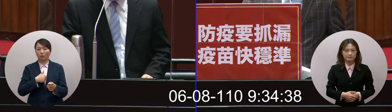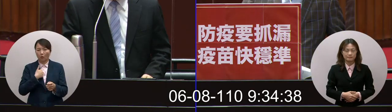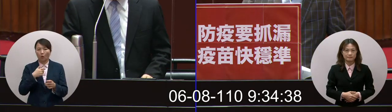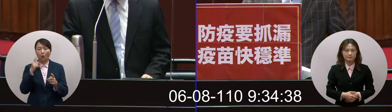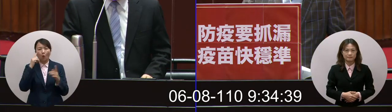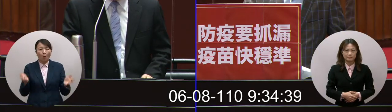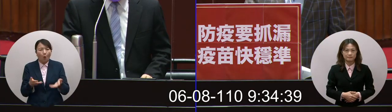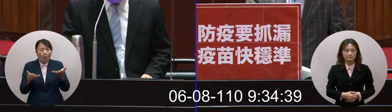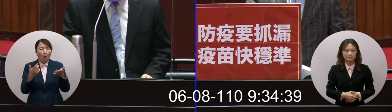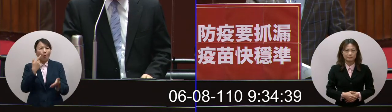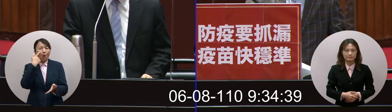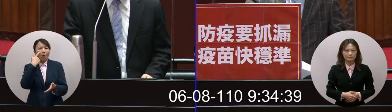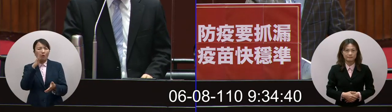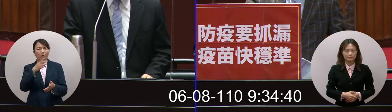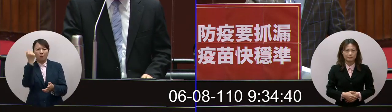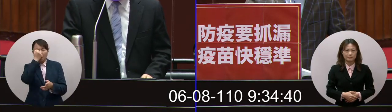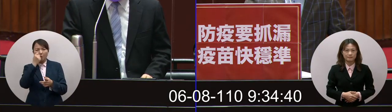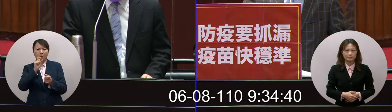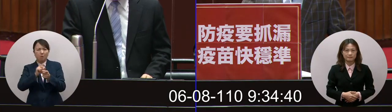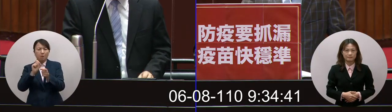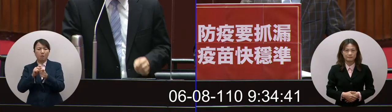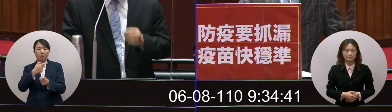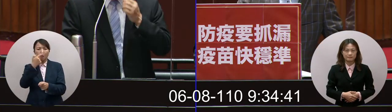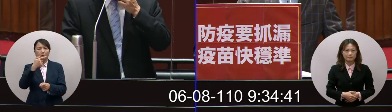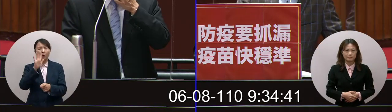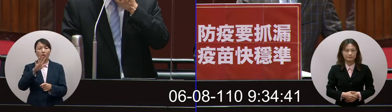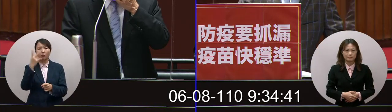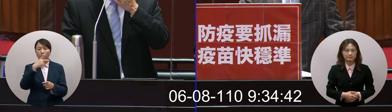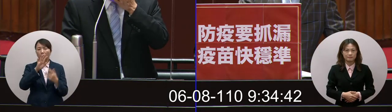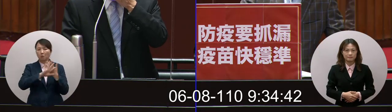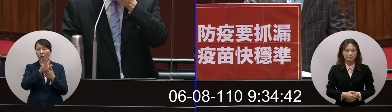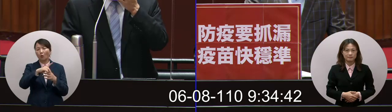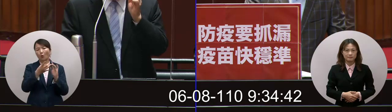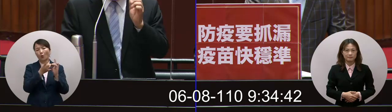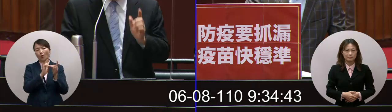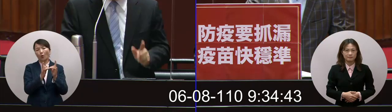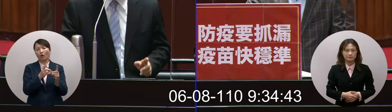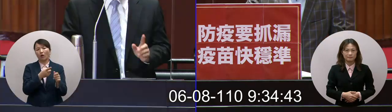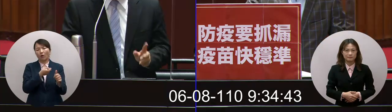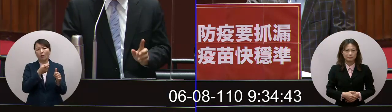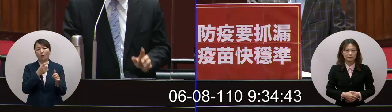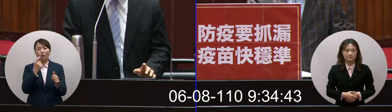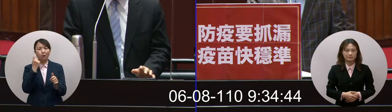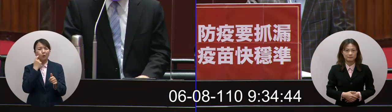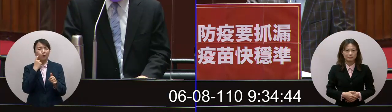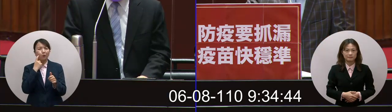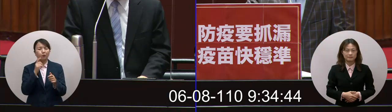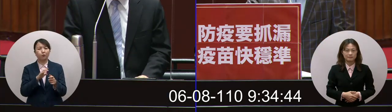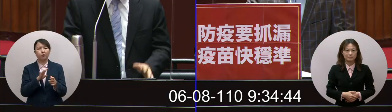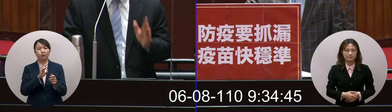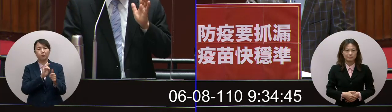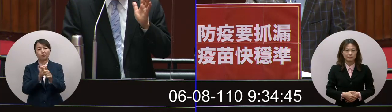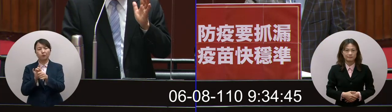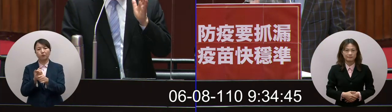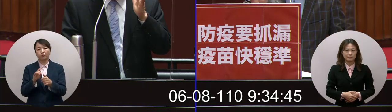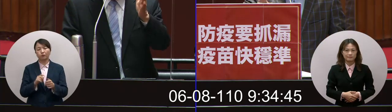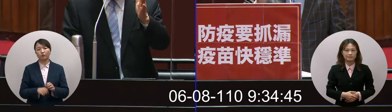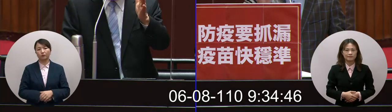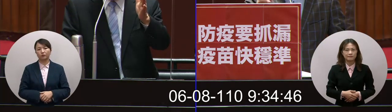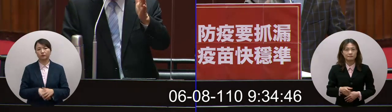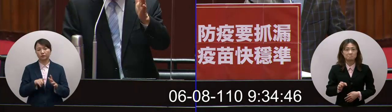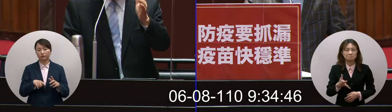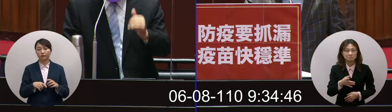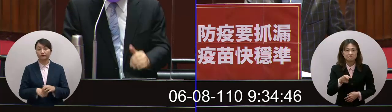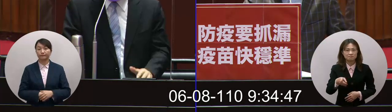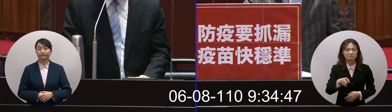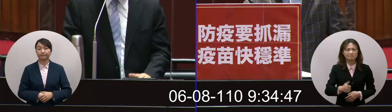耸动；一方面足恶质；啊，一方面呢，有个人就刁工伫安尼来甲算盘等等。 所以，咱真正